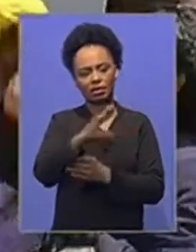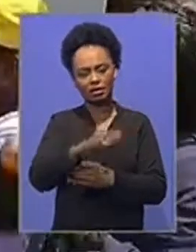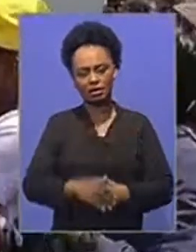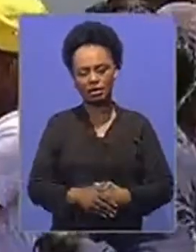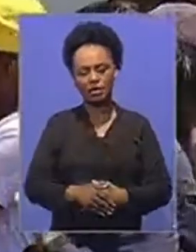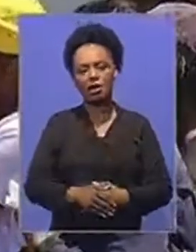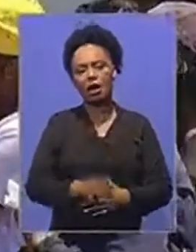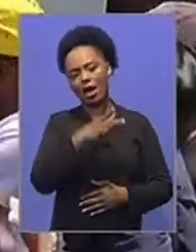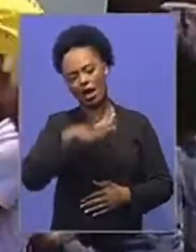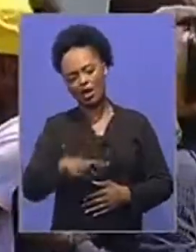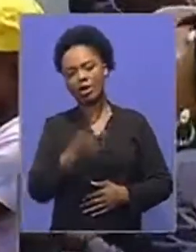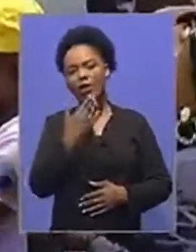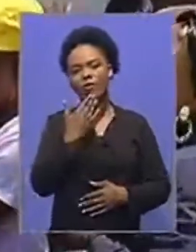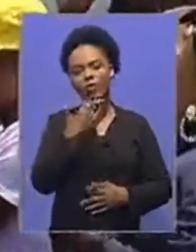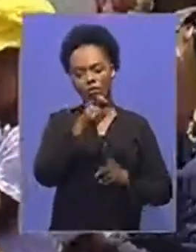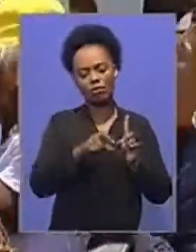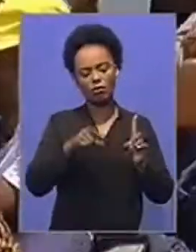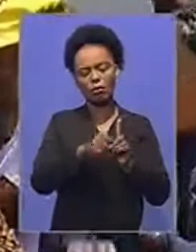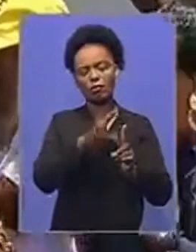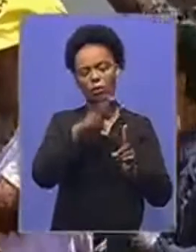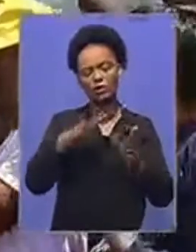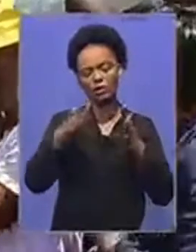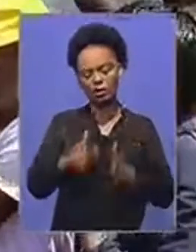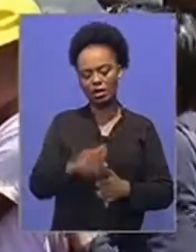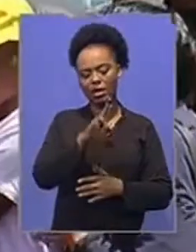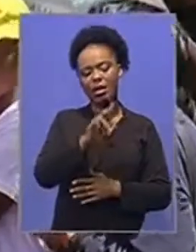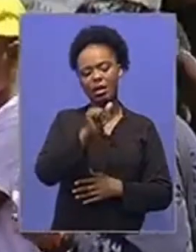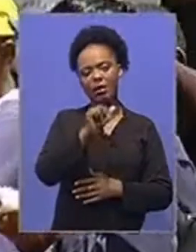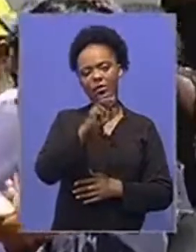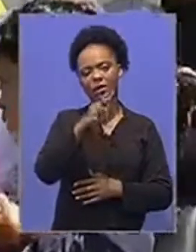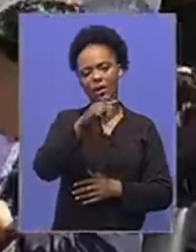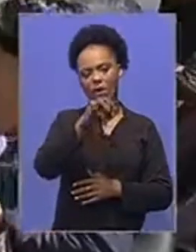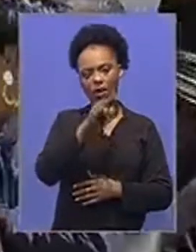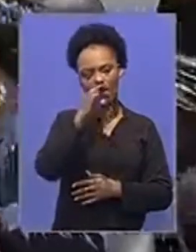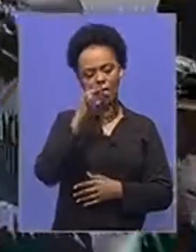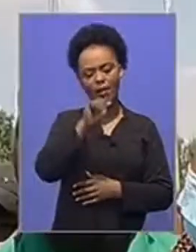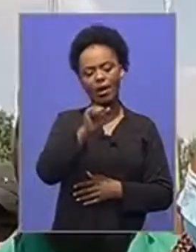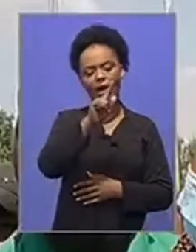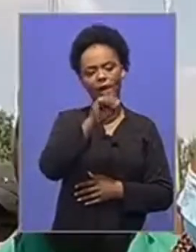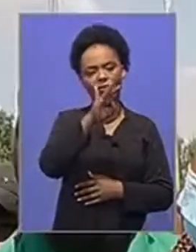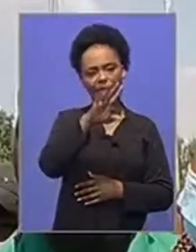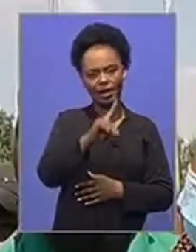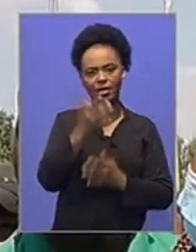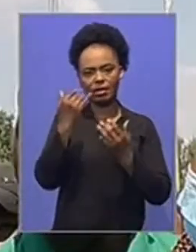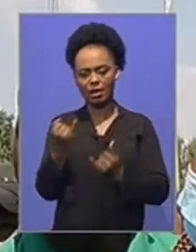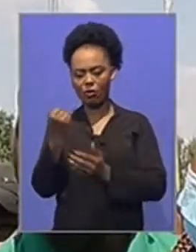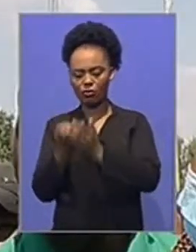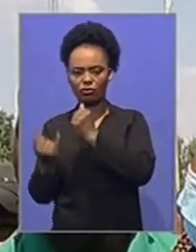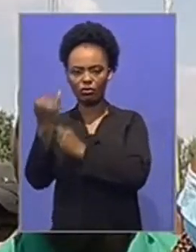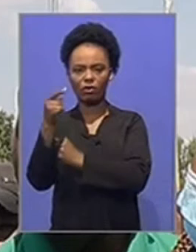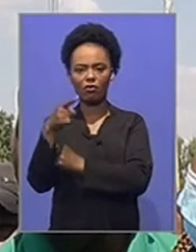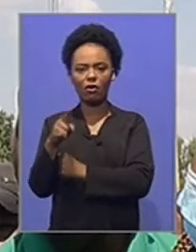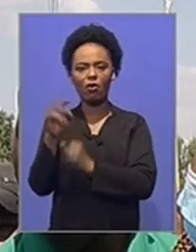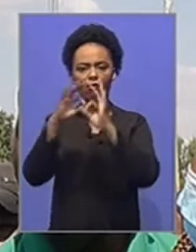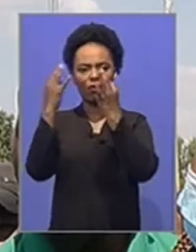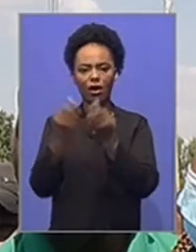ke mmusakgotla wa masepala wa Ramotsheremoila Alfred Nyamane. Nyamane o tlile go gaisanela lekoko la Forum for Service